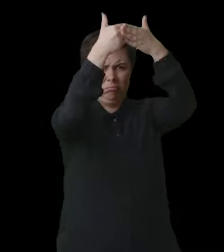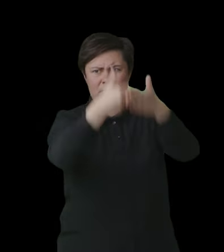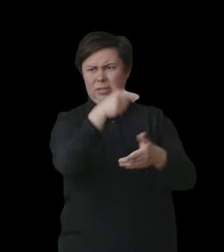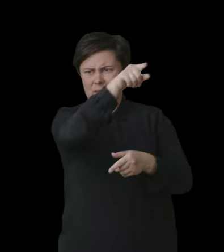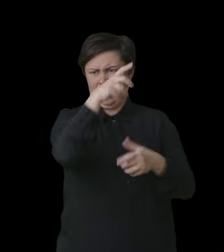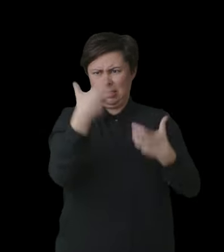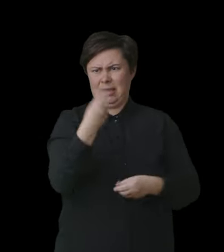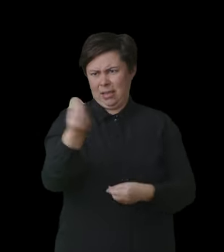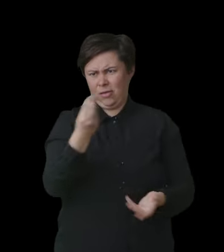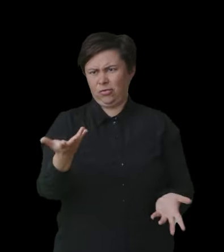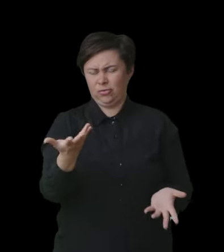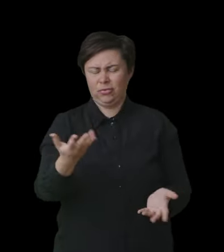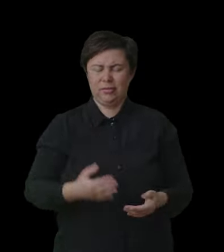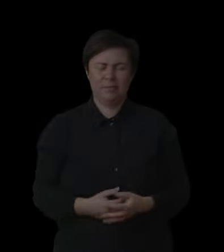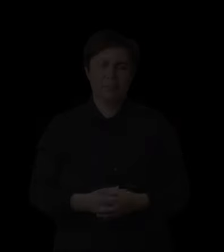wjechał.